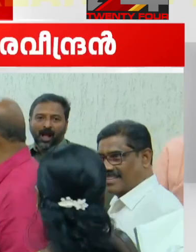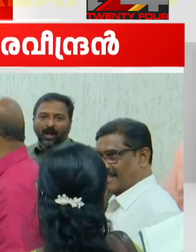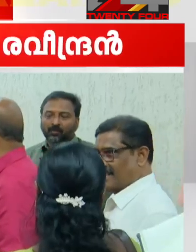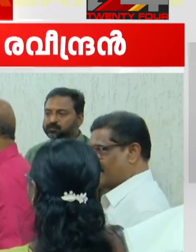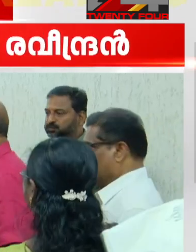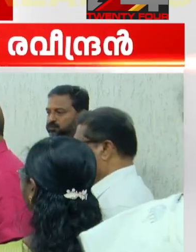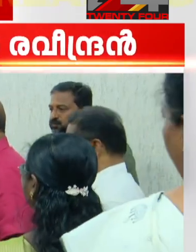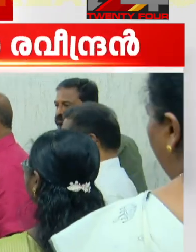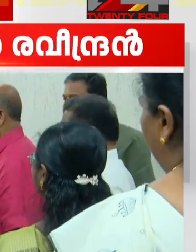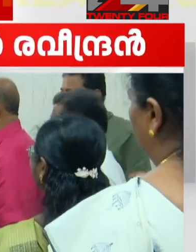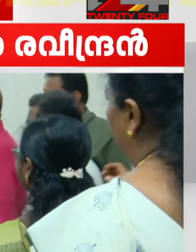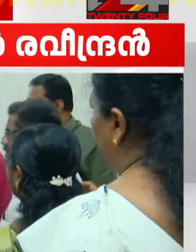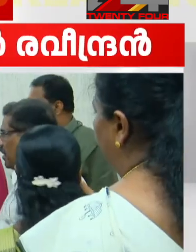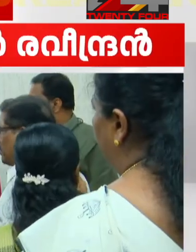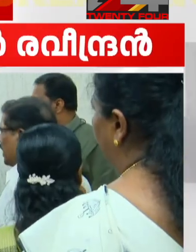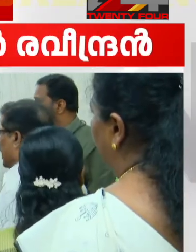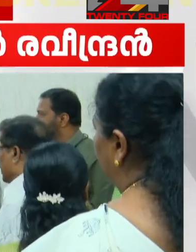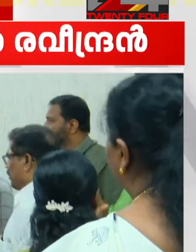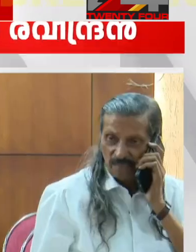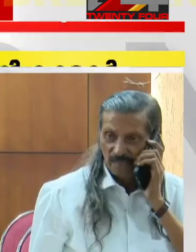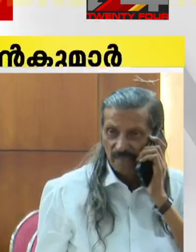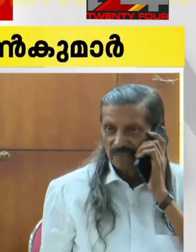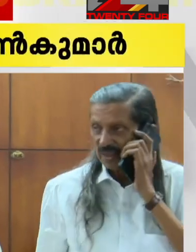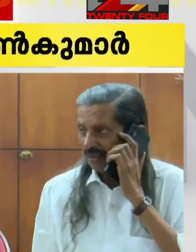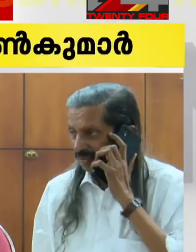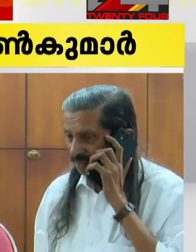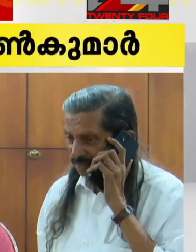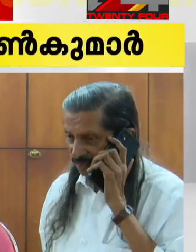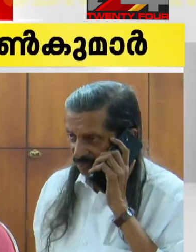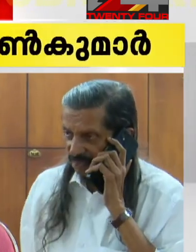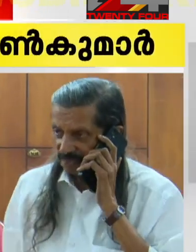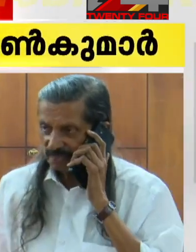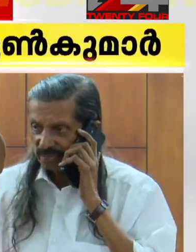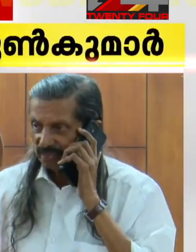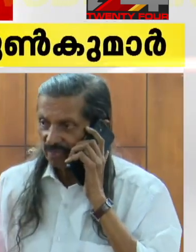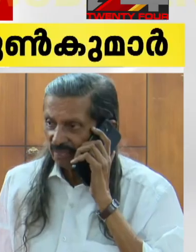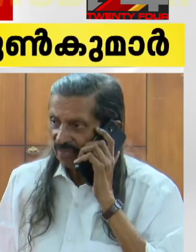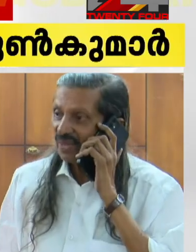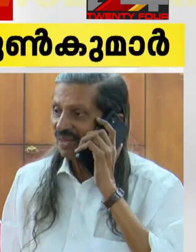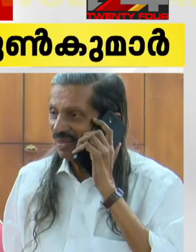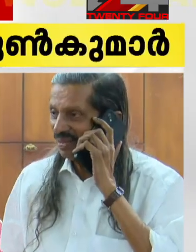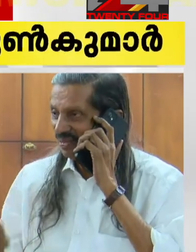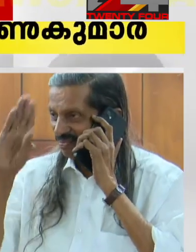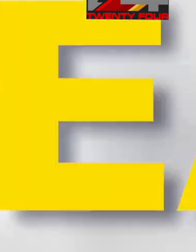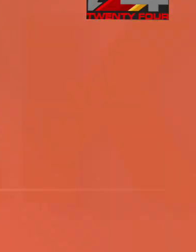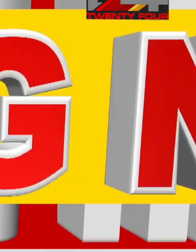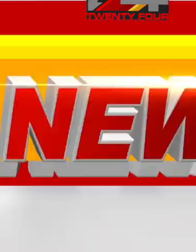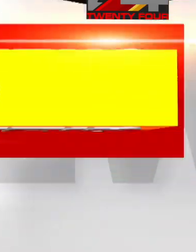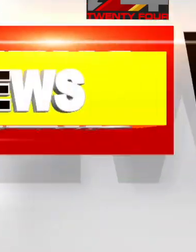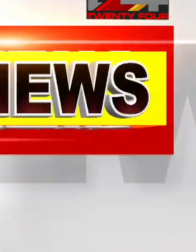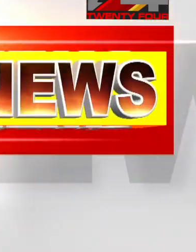എന്നുള്ളൊരു മറുചോദ്യമായിരുന്നു ബിനോയ് വിശ്വം ഉന്നയിച്ചത്. 4 സീറ്റിലും സ്ഥാനാർത്ഥികളായി. നാളെ CPIഎമ്മിന്റെ സ്ഥാനാർത്ഥികളെയും പ്രഖ്യാപിക്കും.